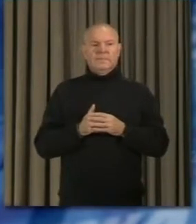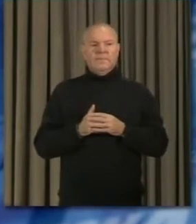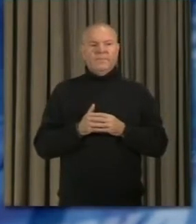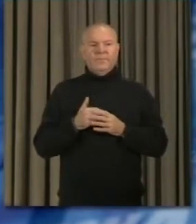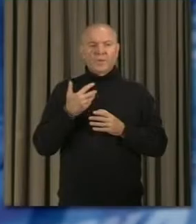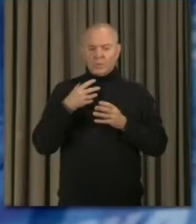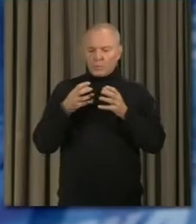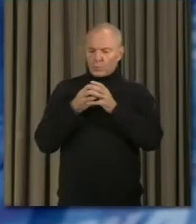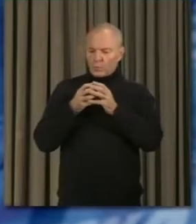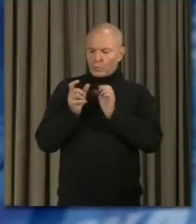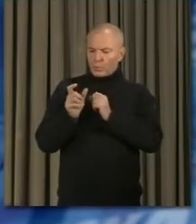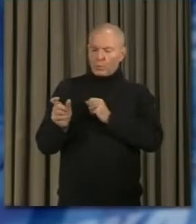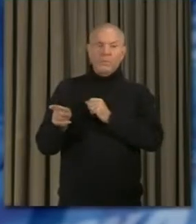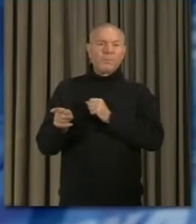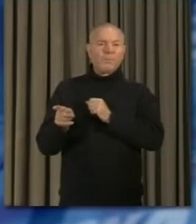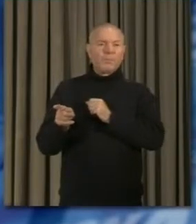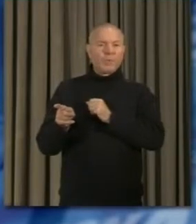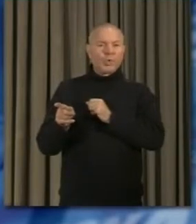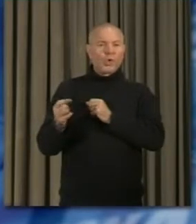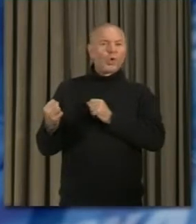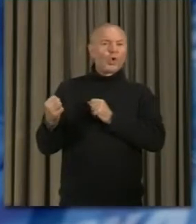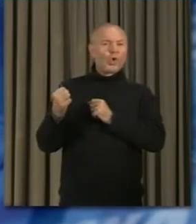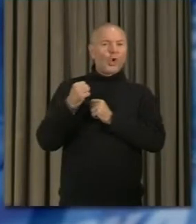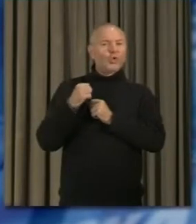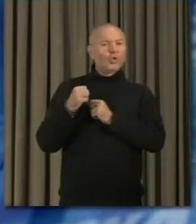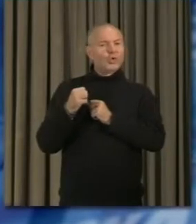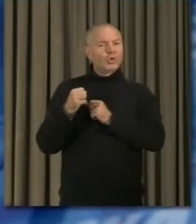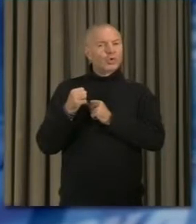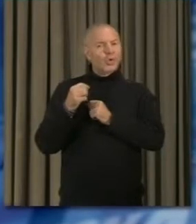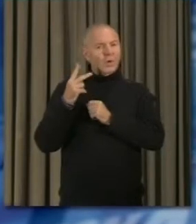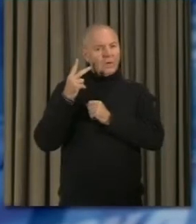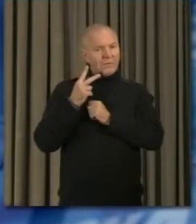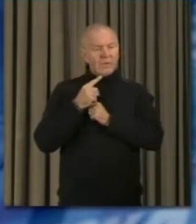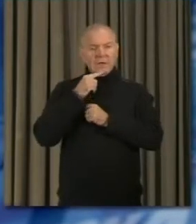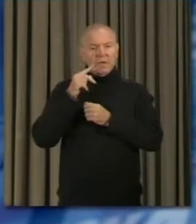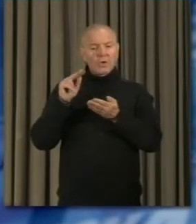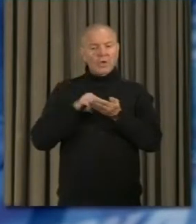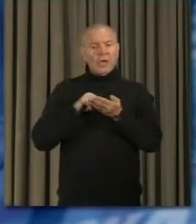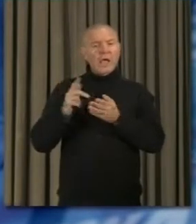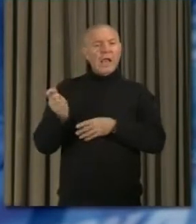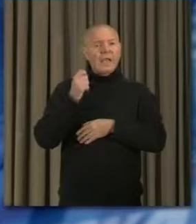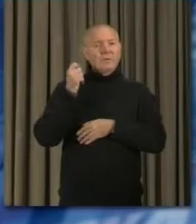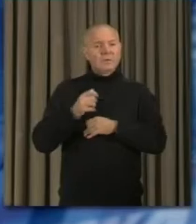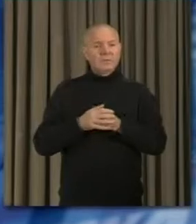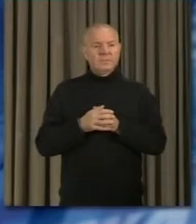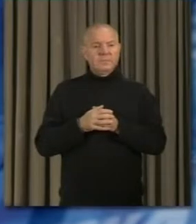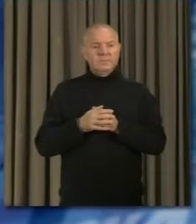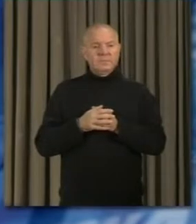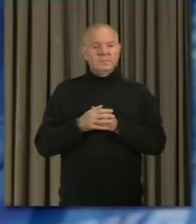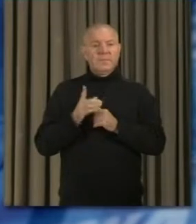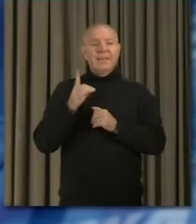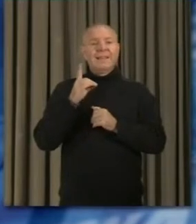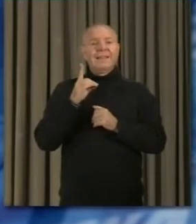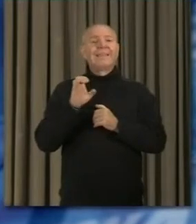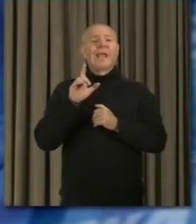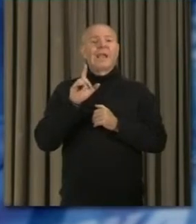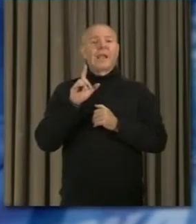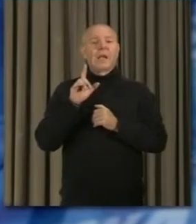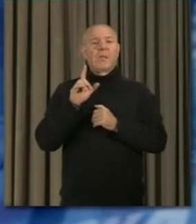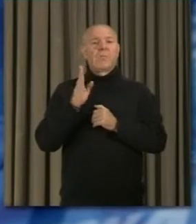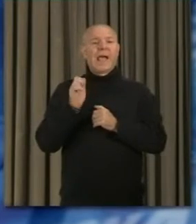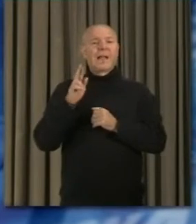consigliere comunale Del Barba, contesta la sua lezione e le modalità con cui si è svolta. Del Barba segue il suo corso, faccia